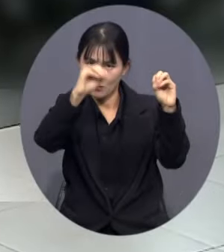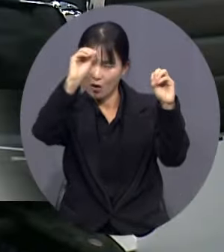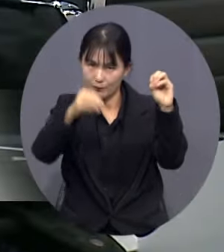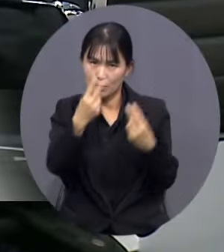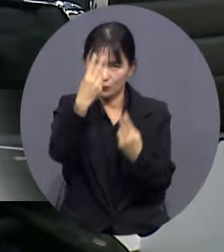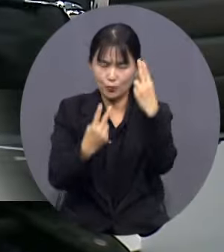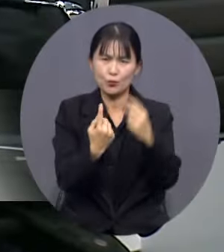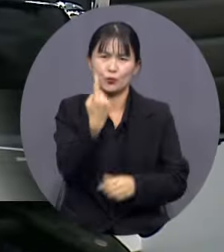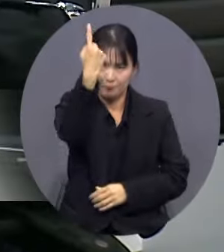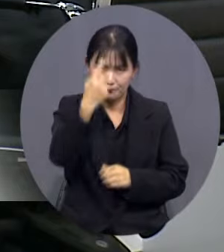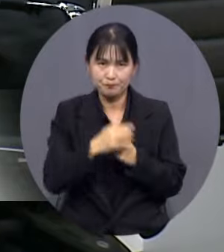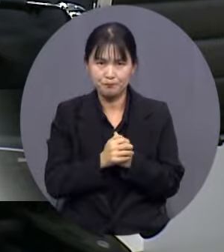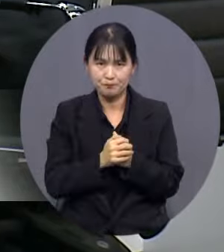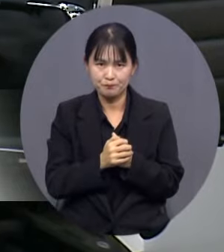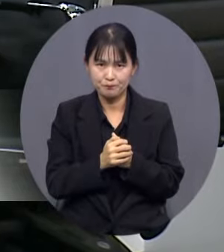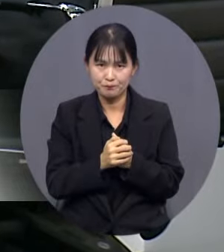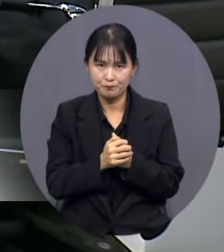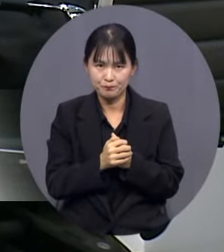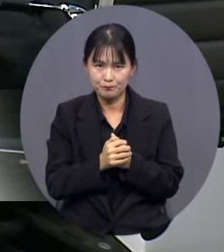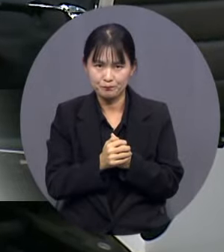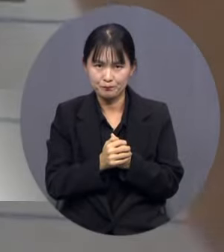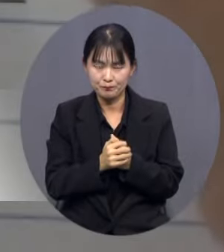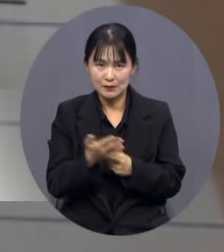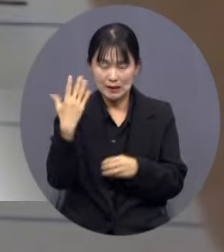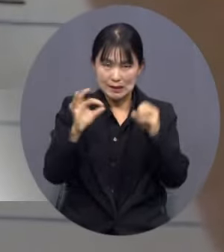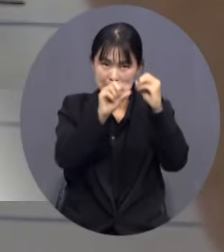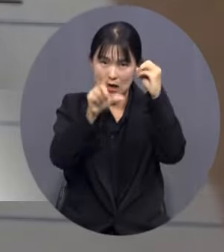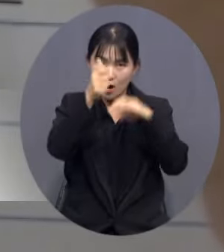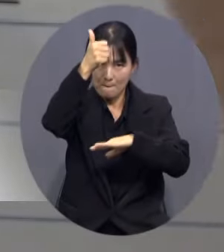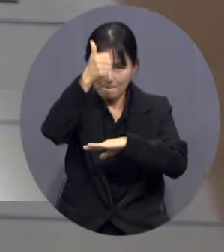0.43%보다 높았습니다. 한편 지난 10월 말